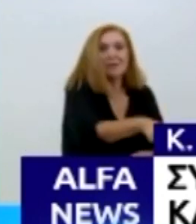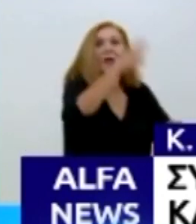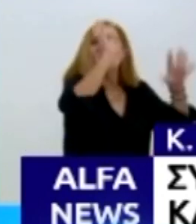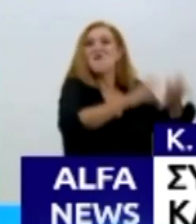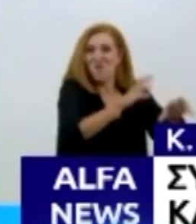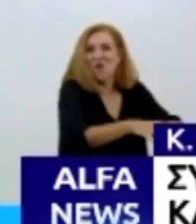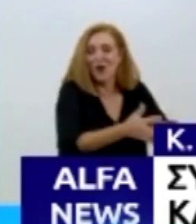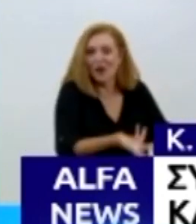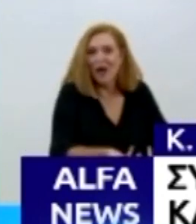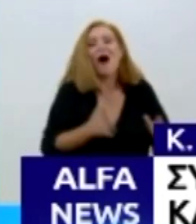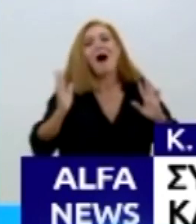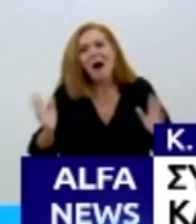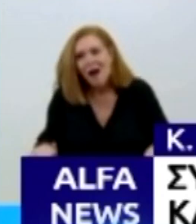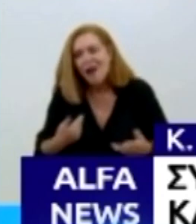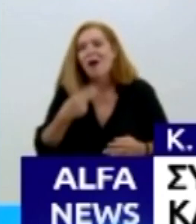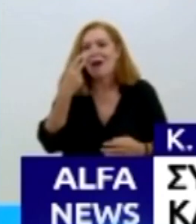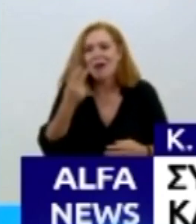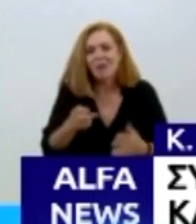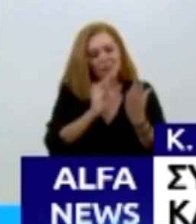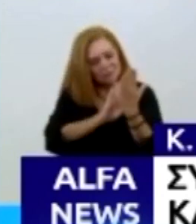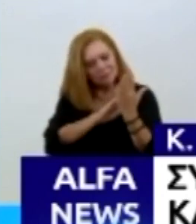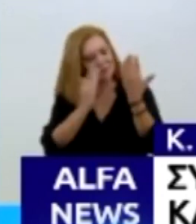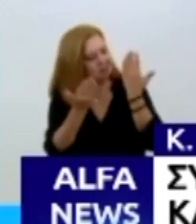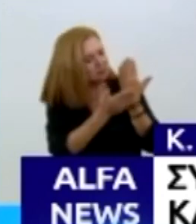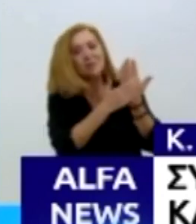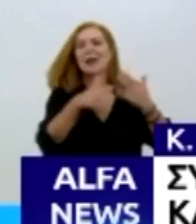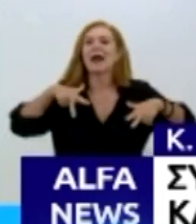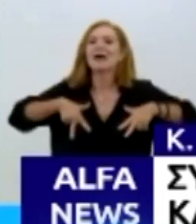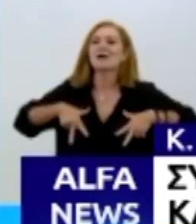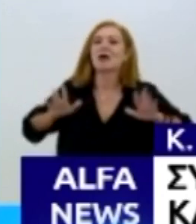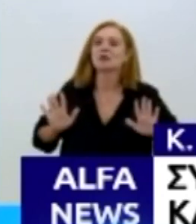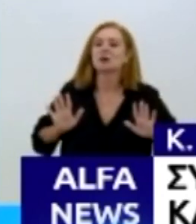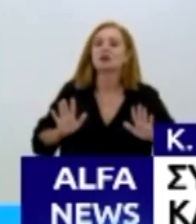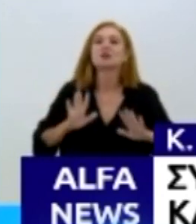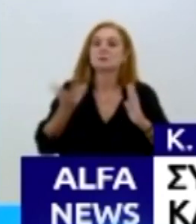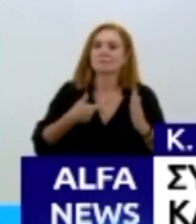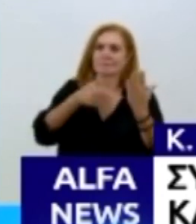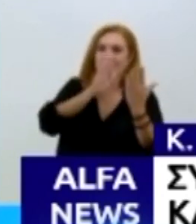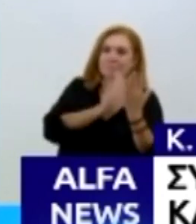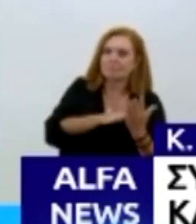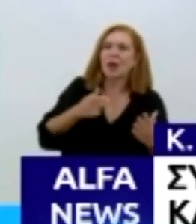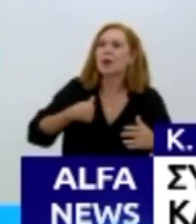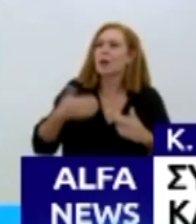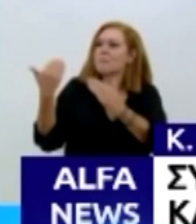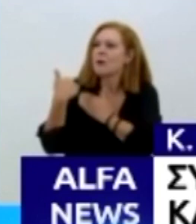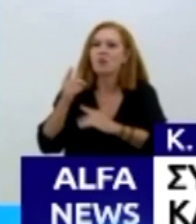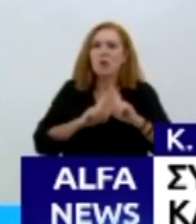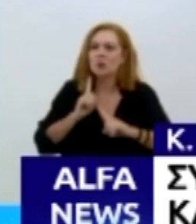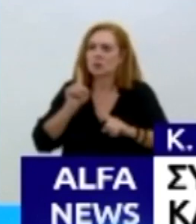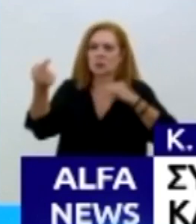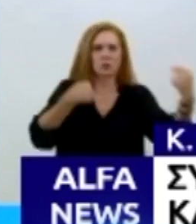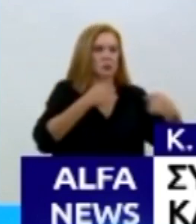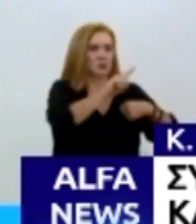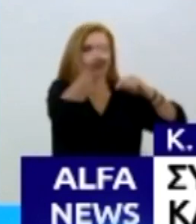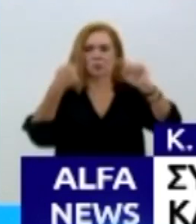2 όψεις του κράτους μας. Από τη μία πλευρά τη σύγχυση αρμοδιοτήτων και τη συχνή